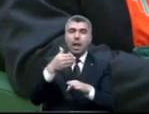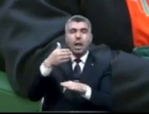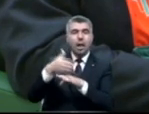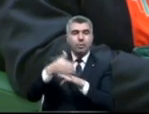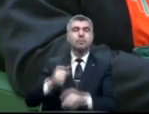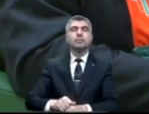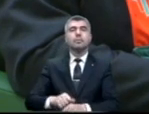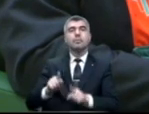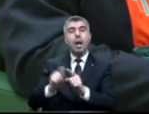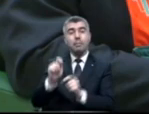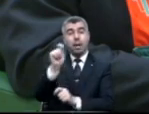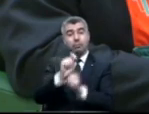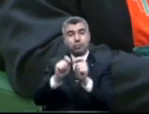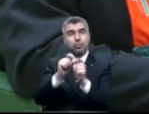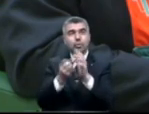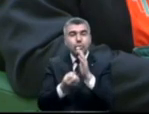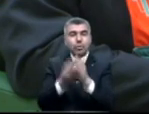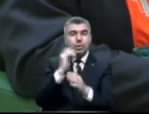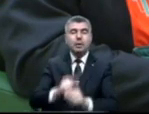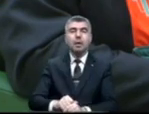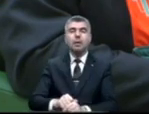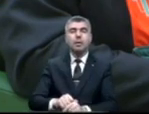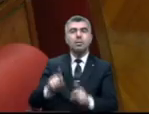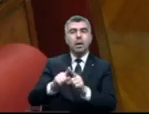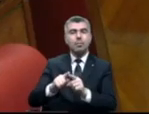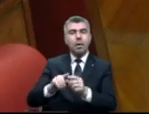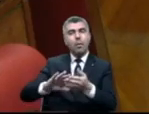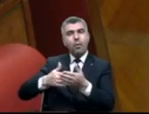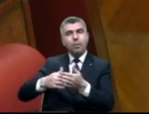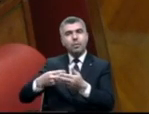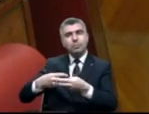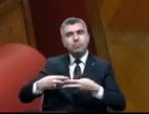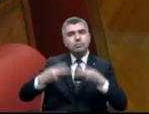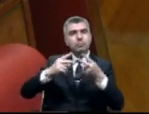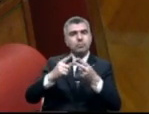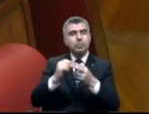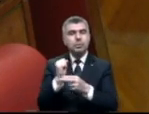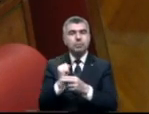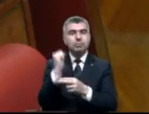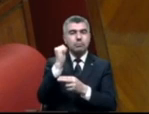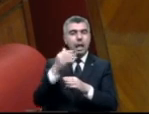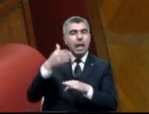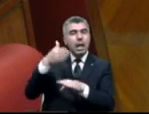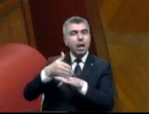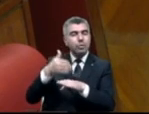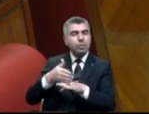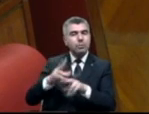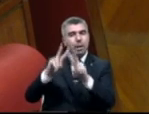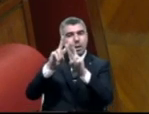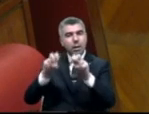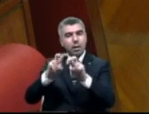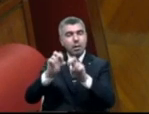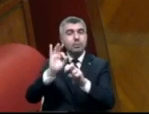ووضع معايير تقنية جديدة خاصة بالتزود بهذه الأعمدة الخشبية مع مسطرة ديال المراقبة